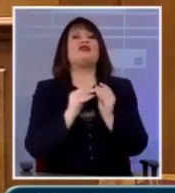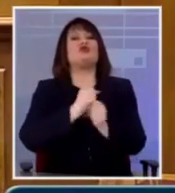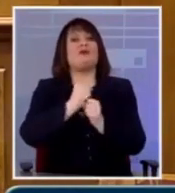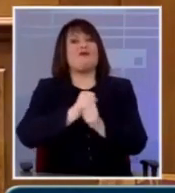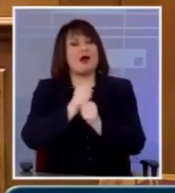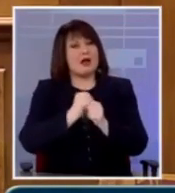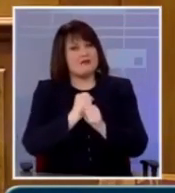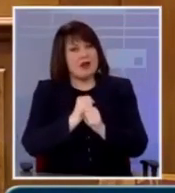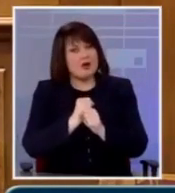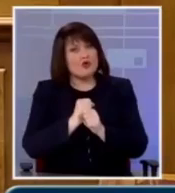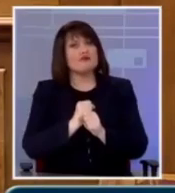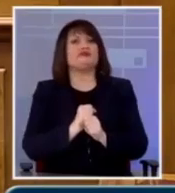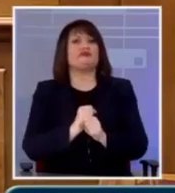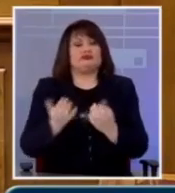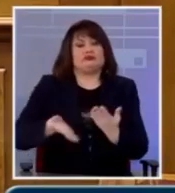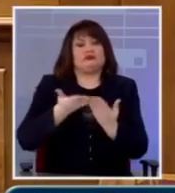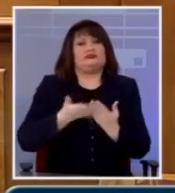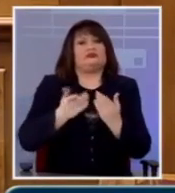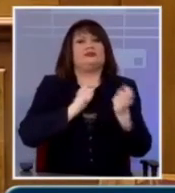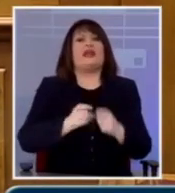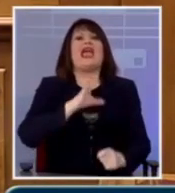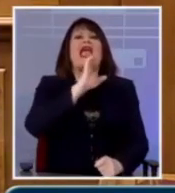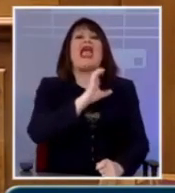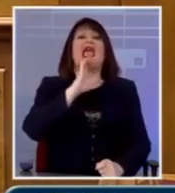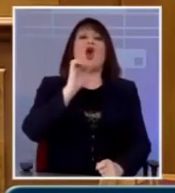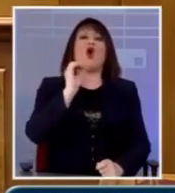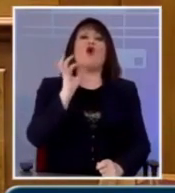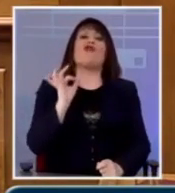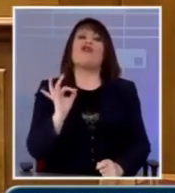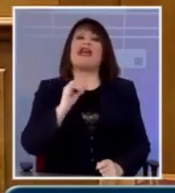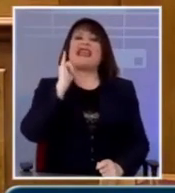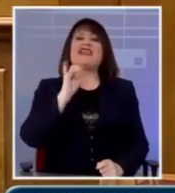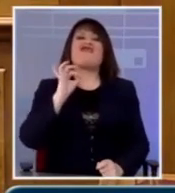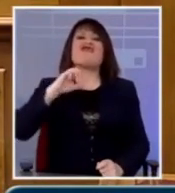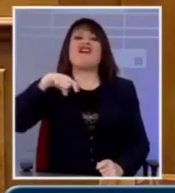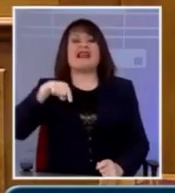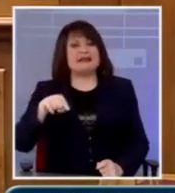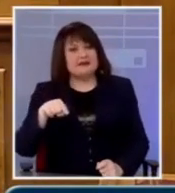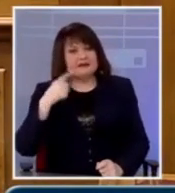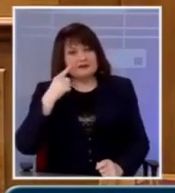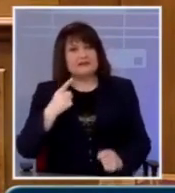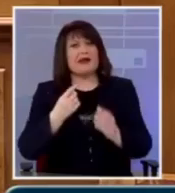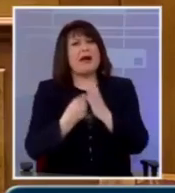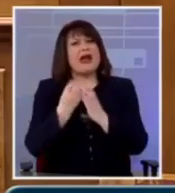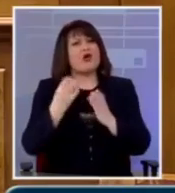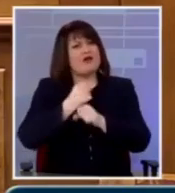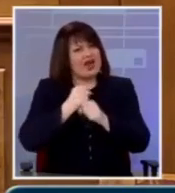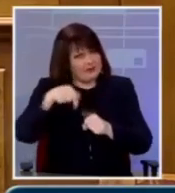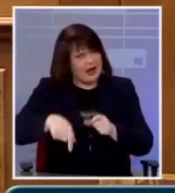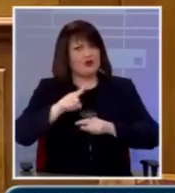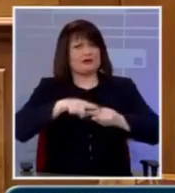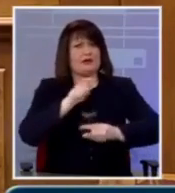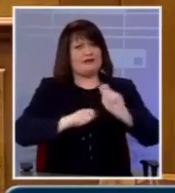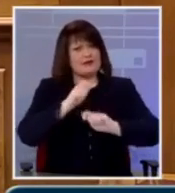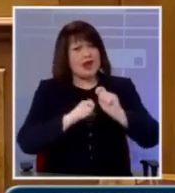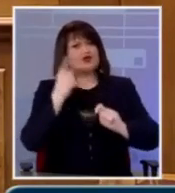με ενίσχυση και αναδιοργάνωση του ΕΟΦ και του ΙΦΕΤ, με στήριξη της παραγωγής ποιοτικών γενοσύμων στη χώρα μας, με